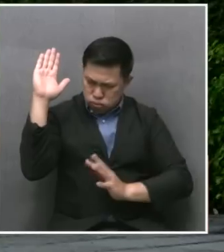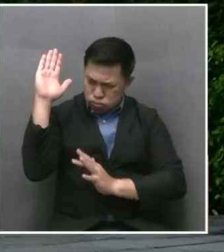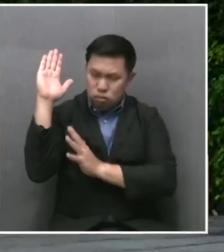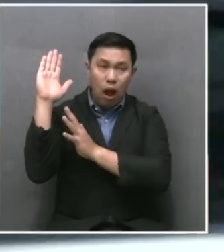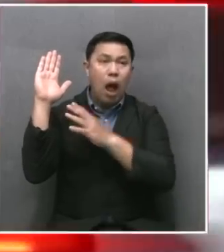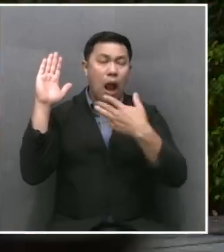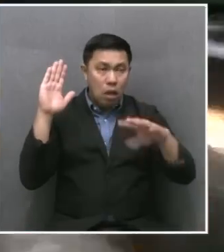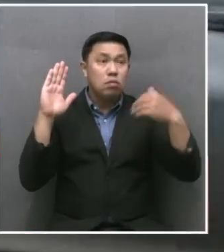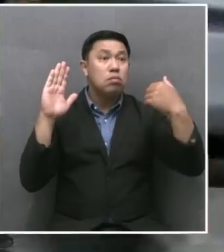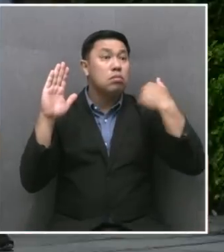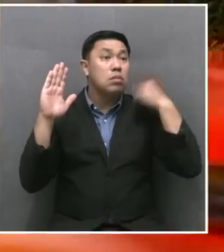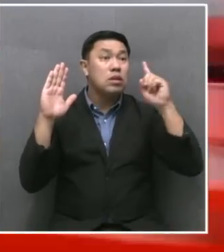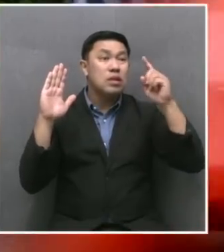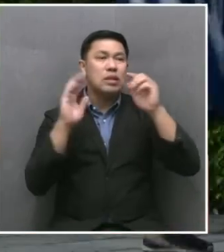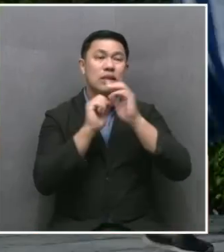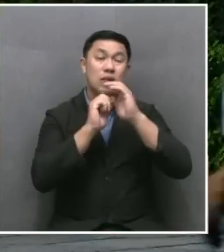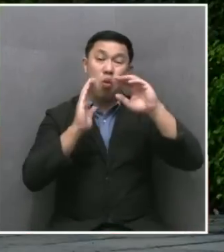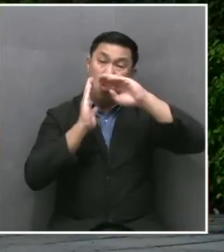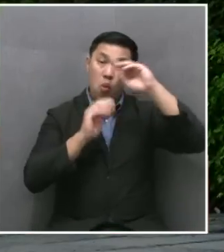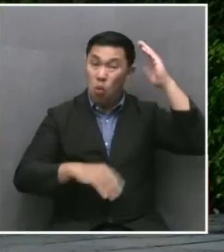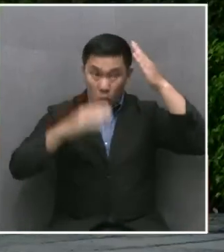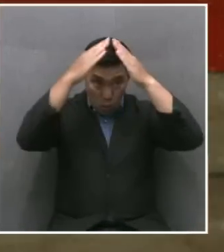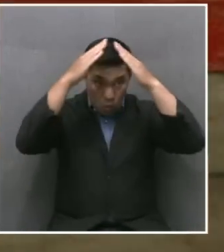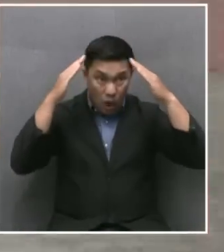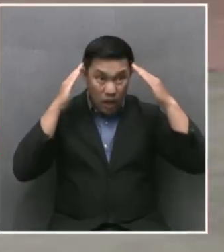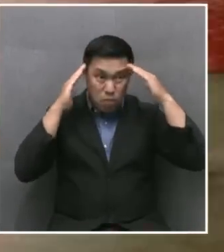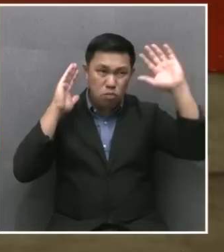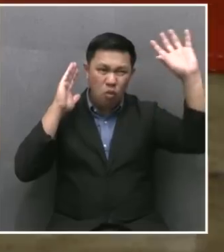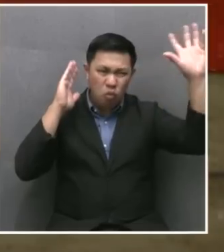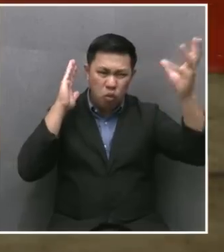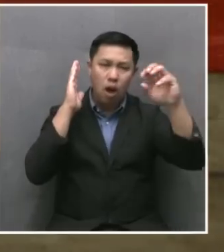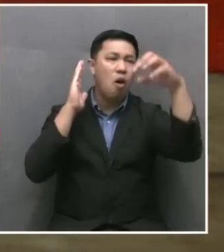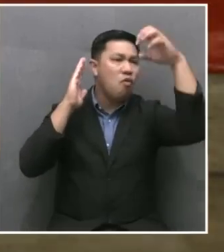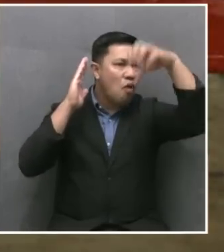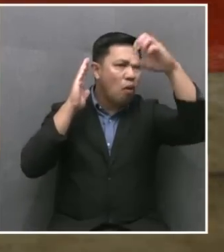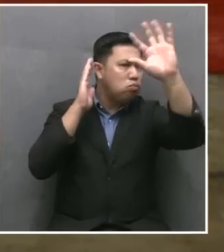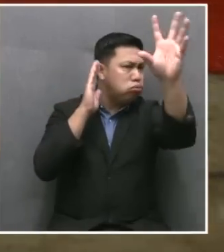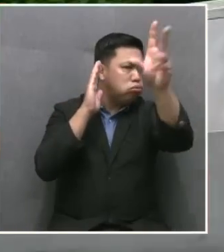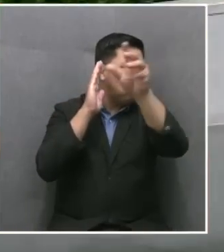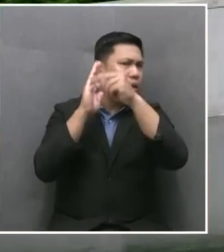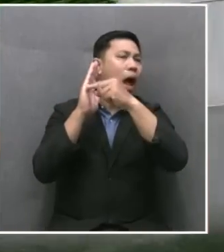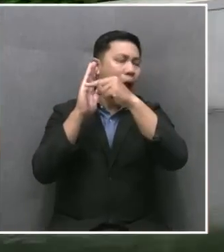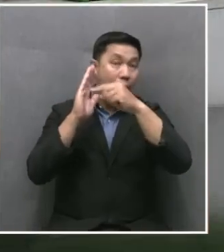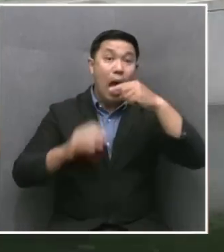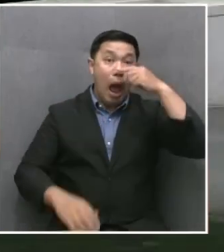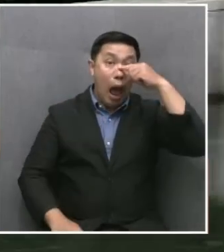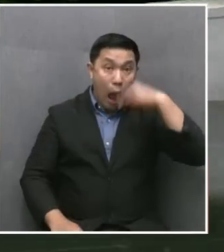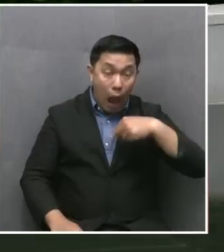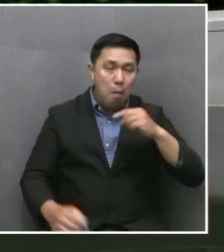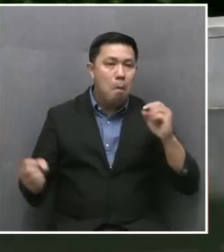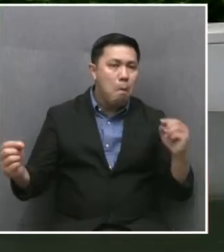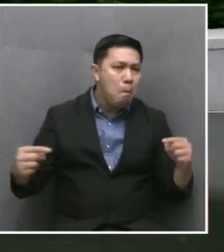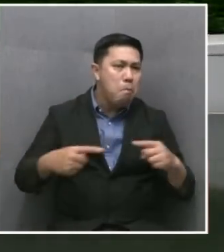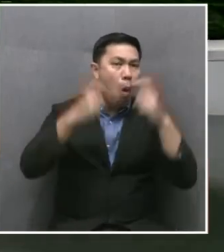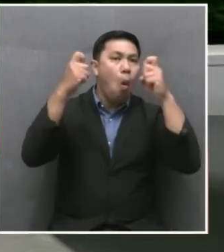ต่ำปกคลุมบริเวณประเทศเวียดนามตอนบนและอ่าวตังเกี๋ยลักษณะเช่นนี้ค่ะทำให้ประเทศไทยมีฝนฟ้าคะนองและ